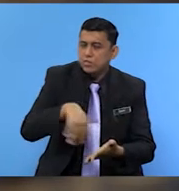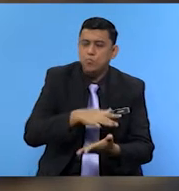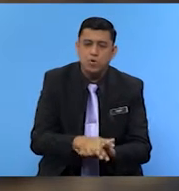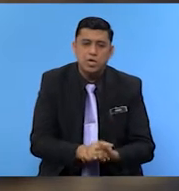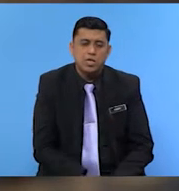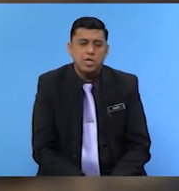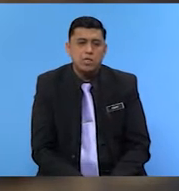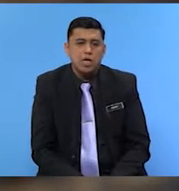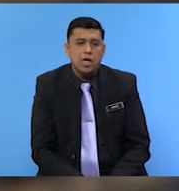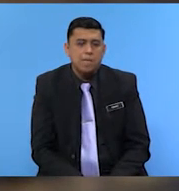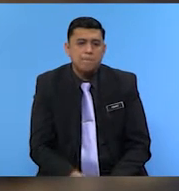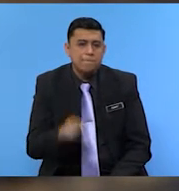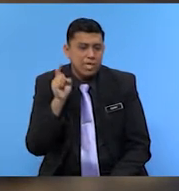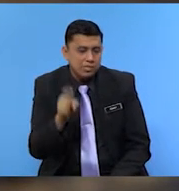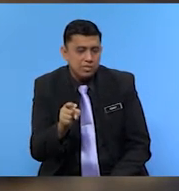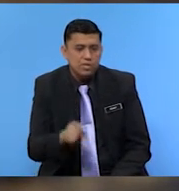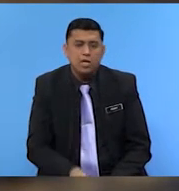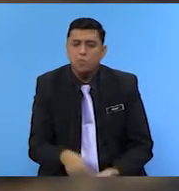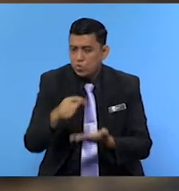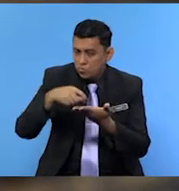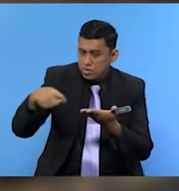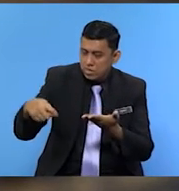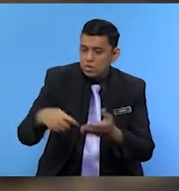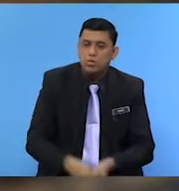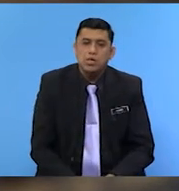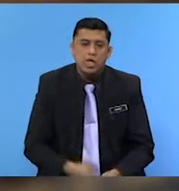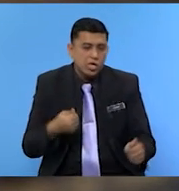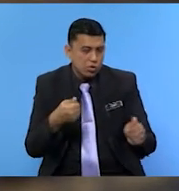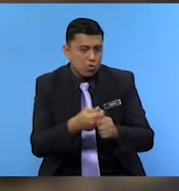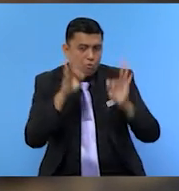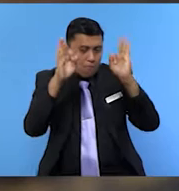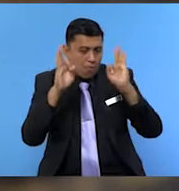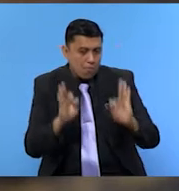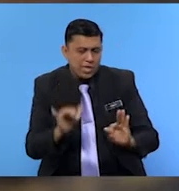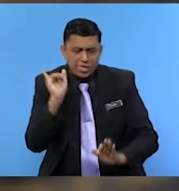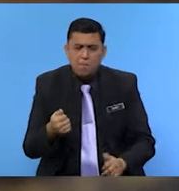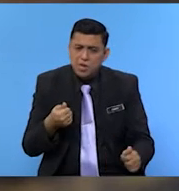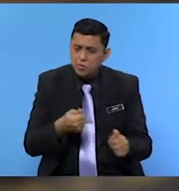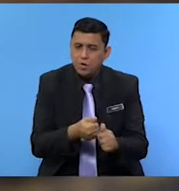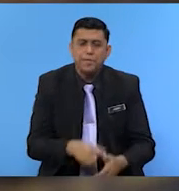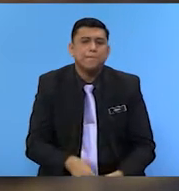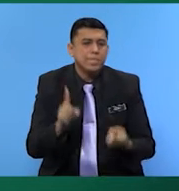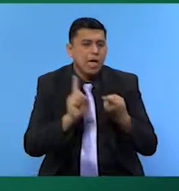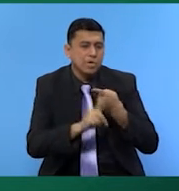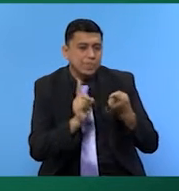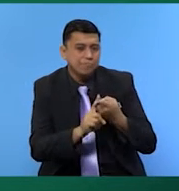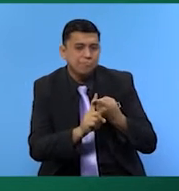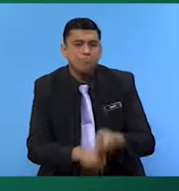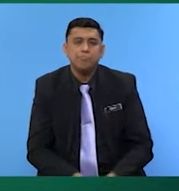di sebuah esei yang baik perlulah menulis ataupun ditulis mengikut format penulisan yang berikut. Yang